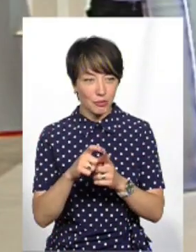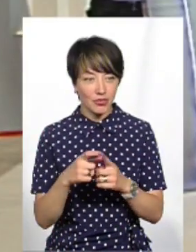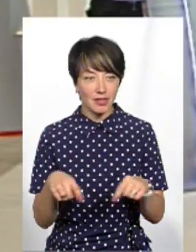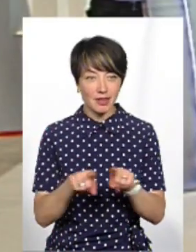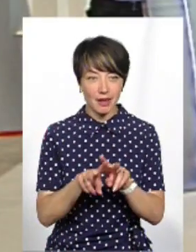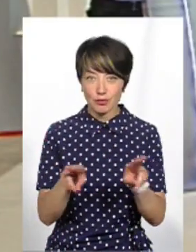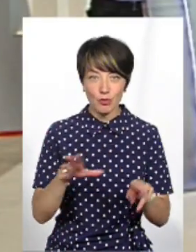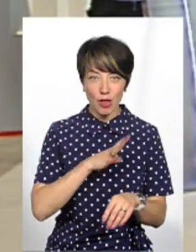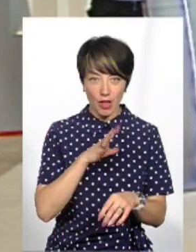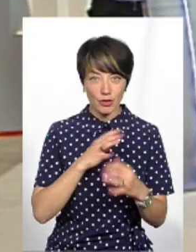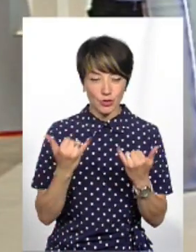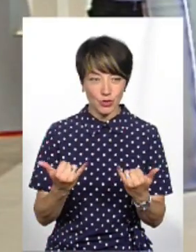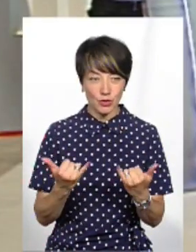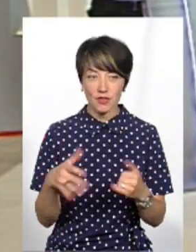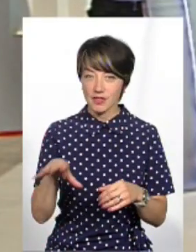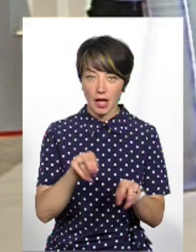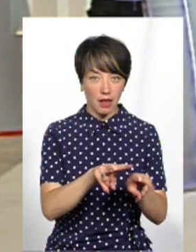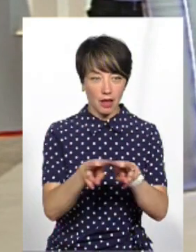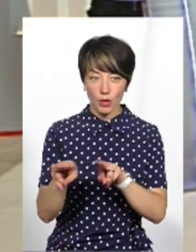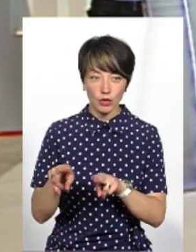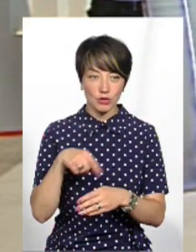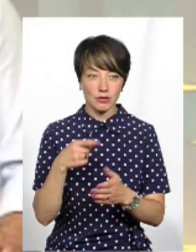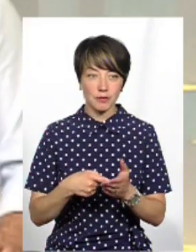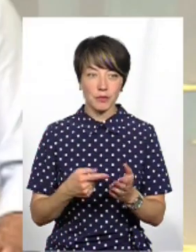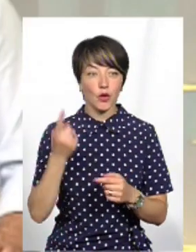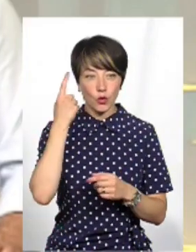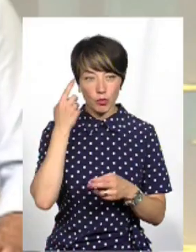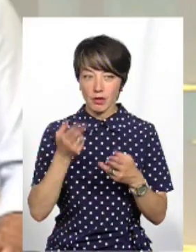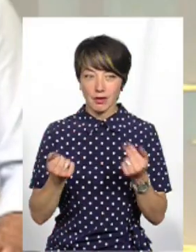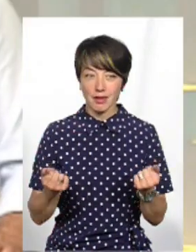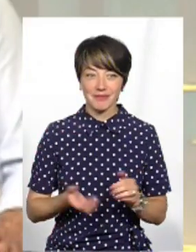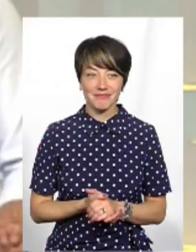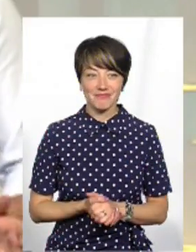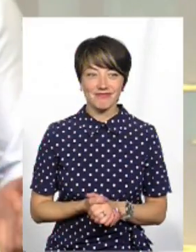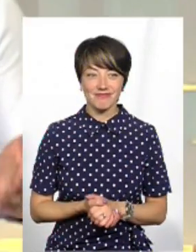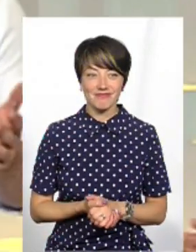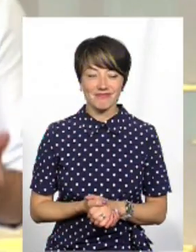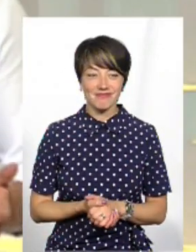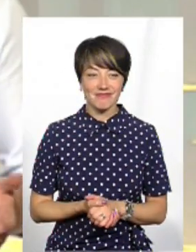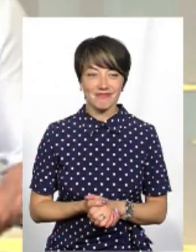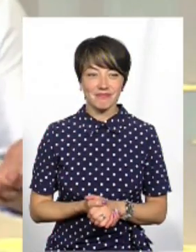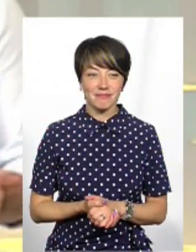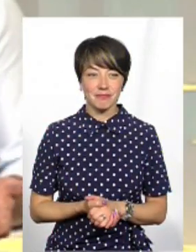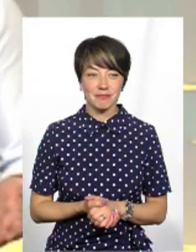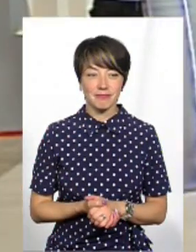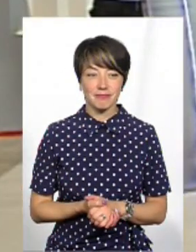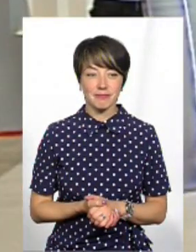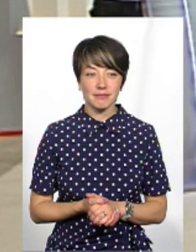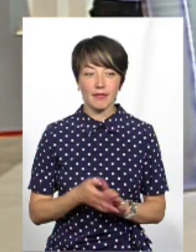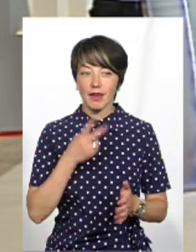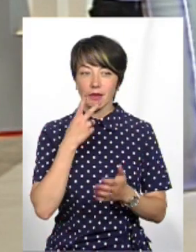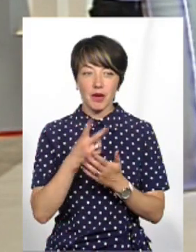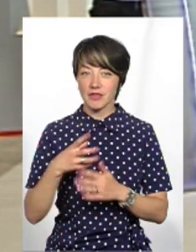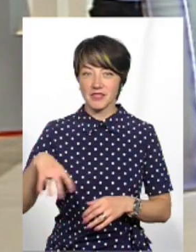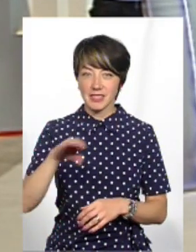відповідь та ж, яка була щойно? Все аналогічно? Я думаю, так. Ну, так? Тобто, ми бачимо, ну, у нас майже тобто, всі, якщо